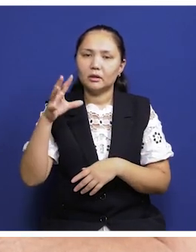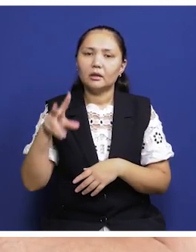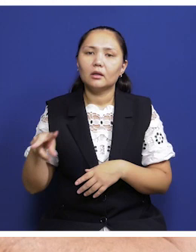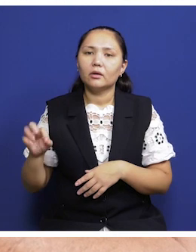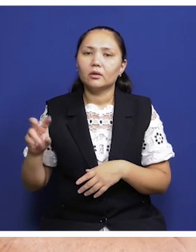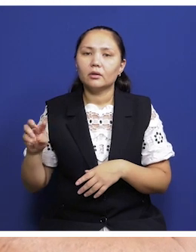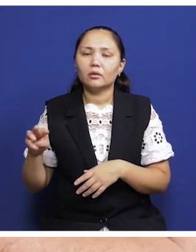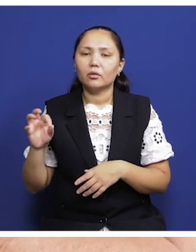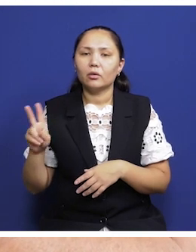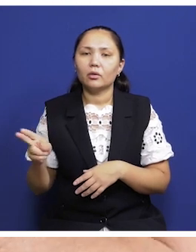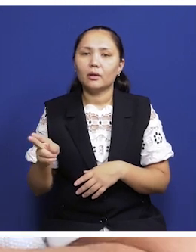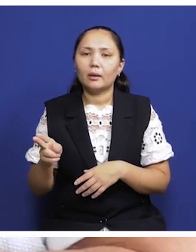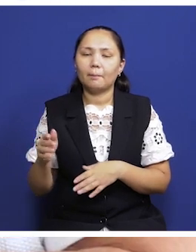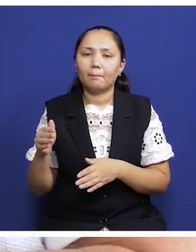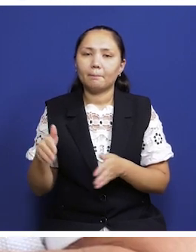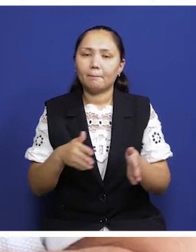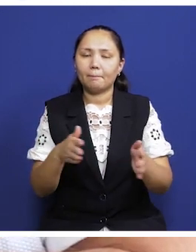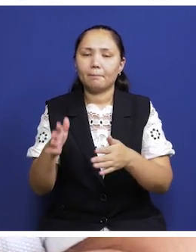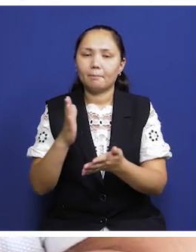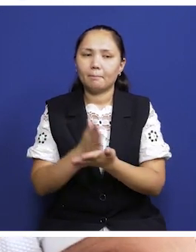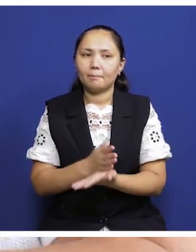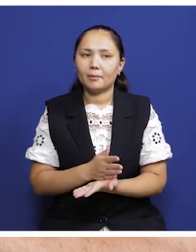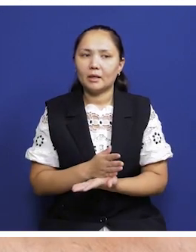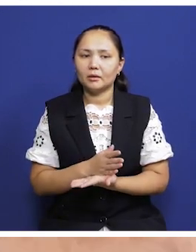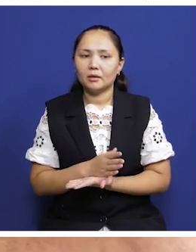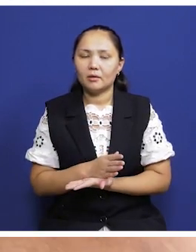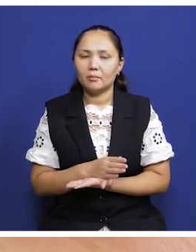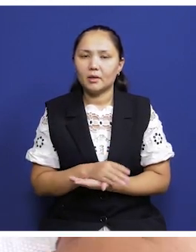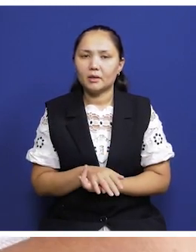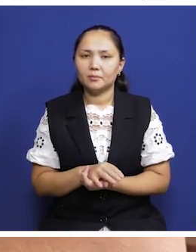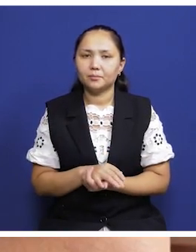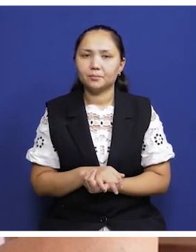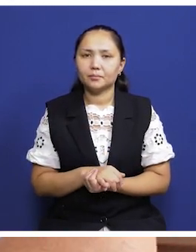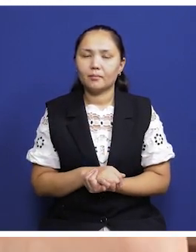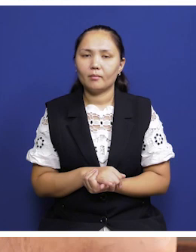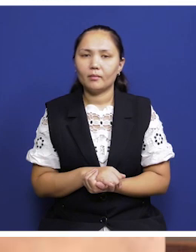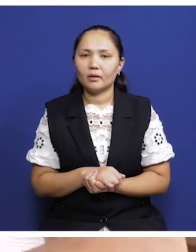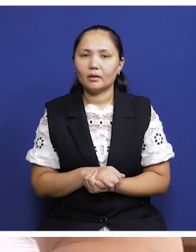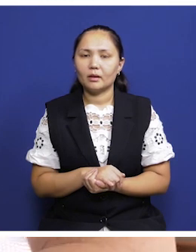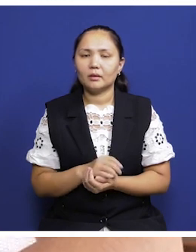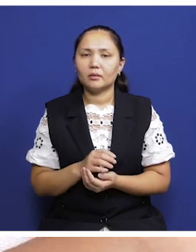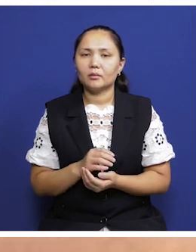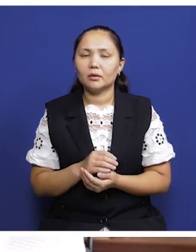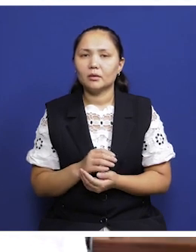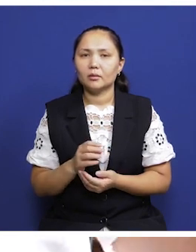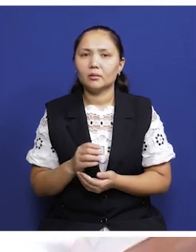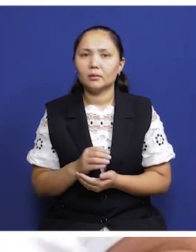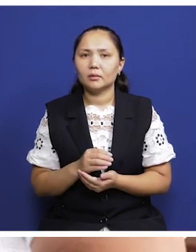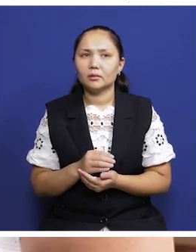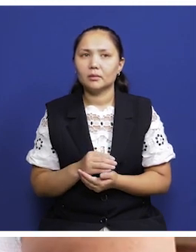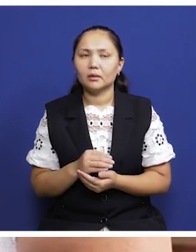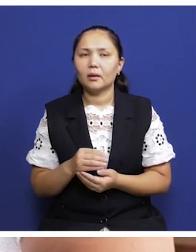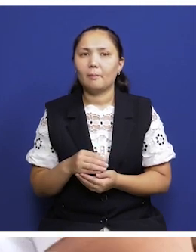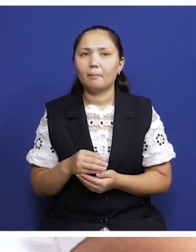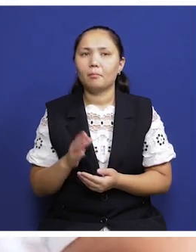суағар дейміз, көше жарықтары, бұл төрт инфрақұрылымда түгелдей соған қамтылған. Бірақ соған дейін енді келесі жылы бізге бәрі келеді